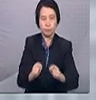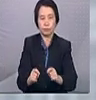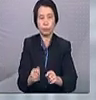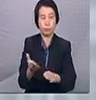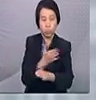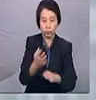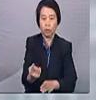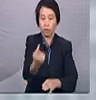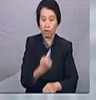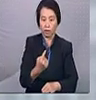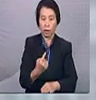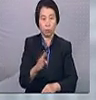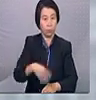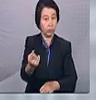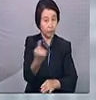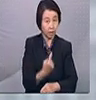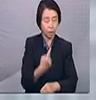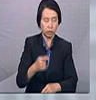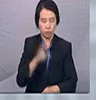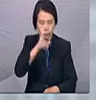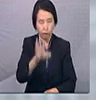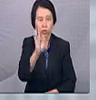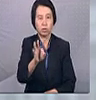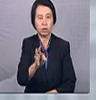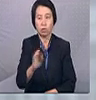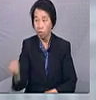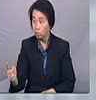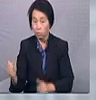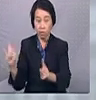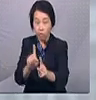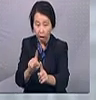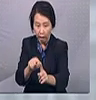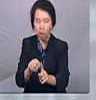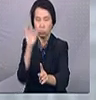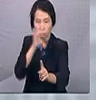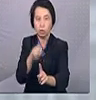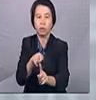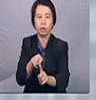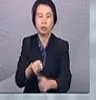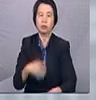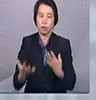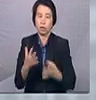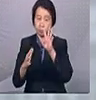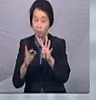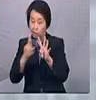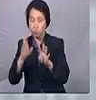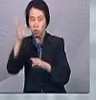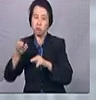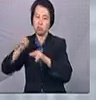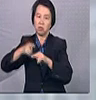datang kat kita, kita cari mereka. Ini proaktif yang kita nak. Jadi mungkin 40,000 akan juga tambah, jadi